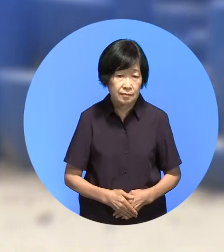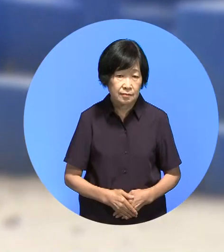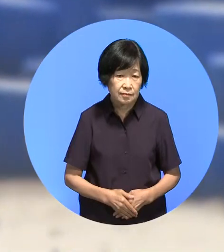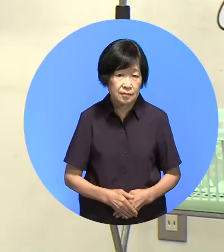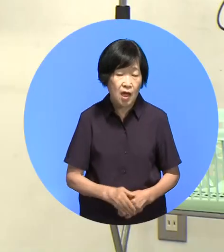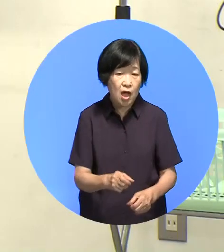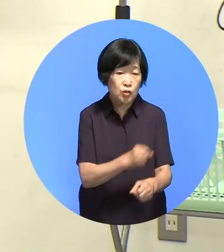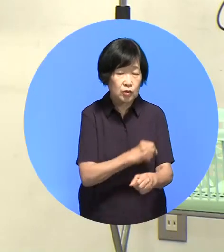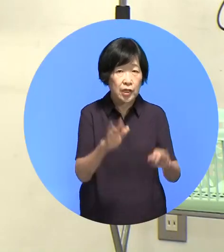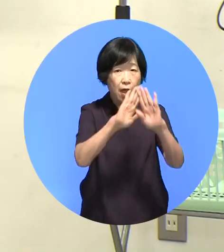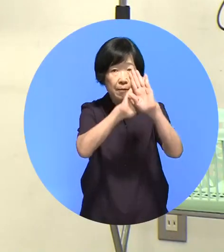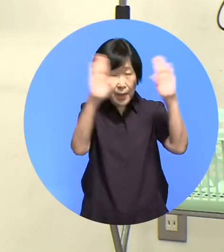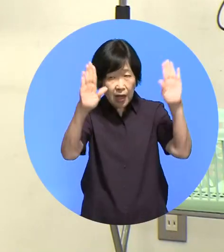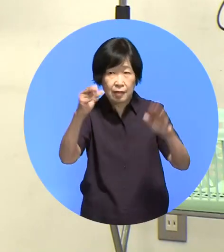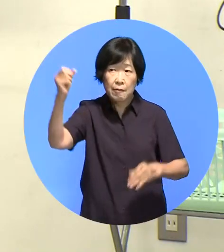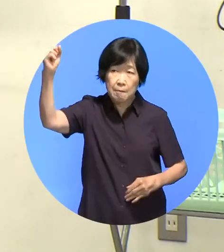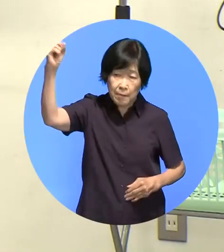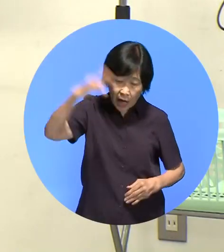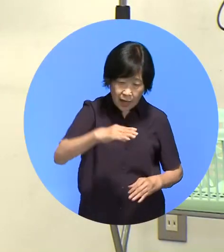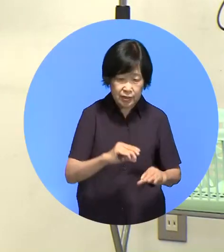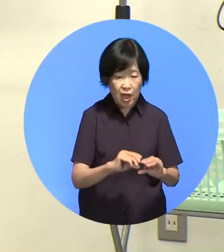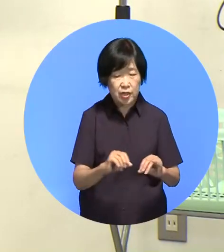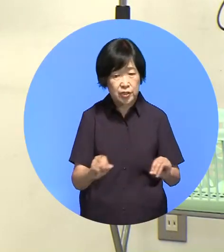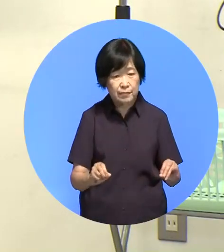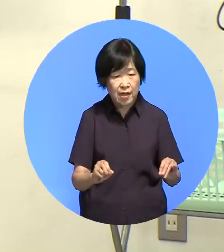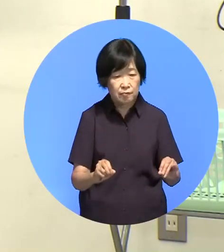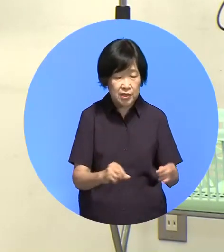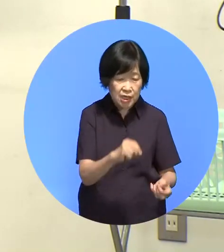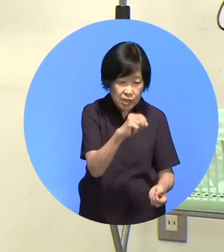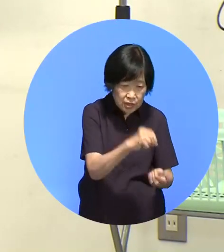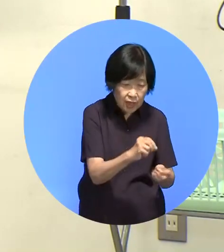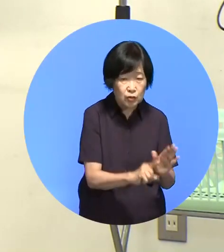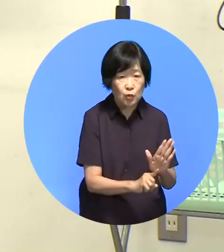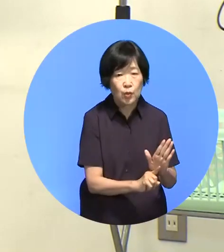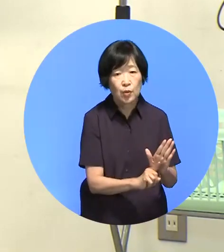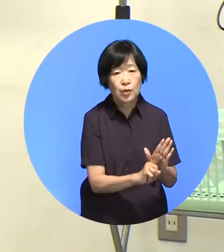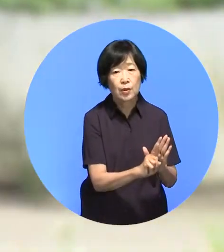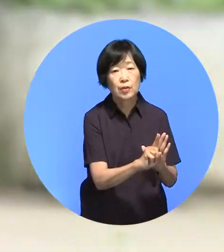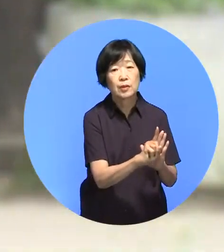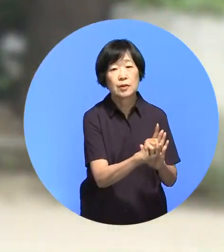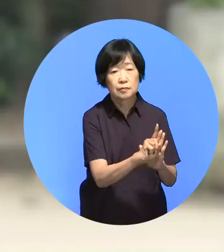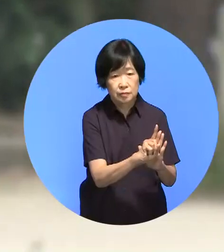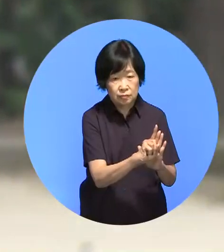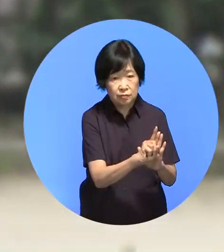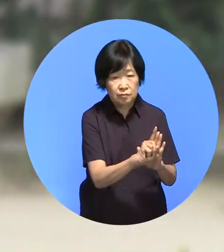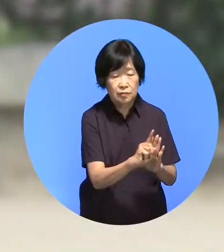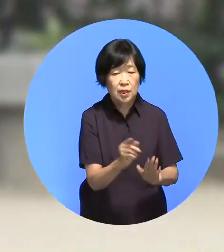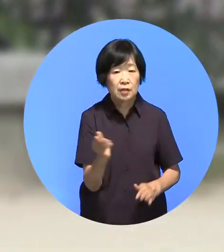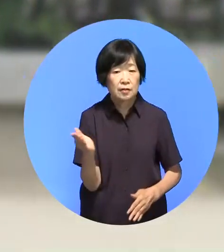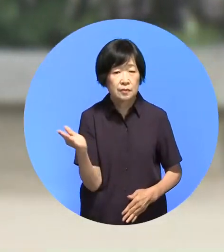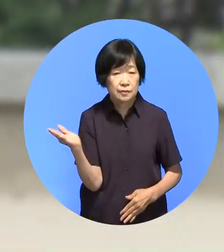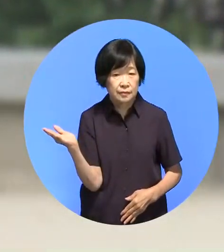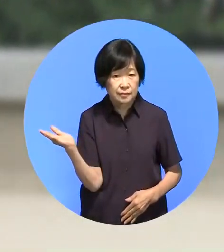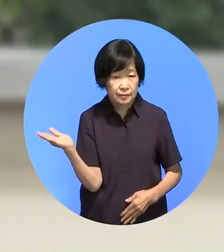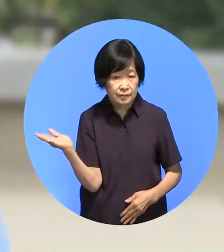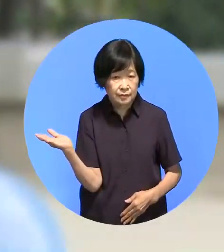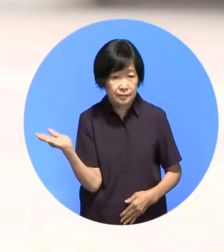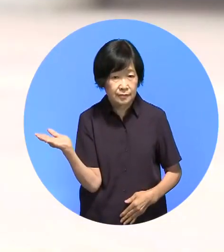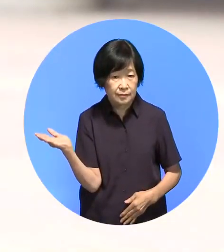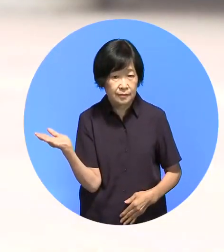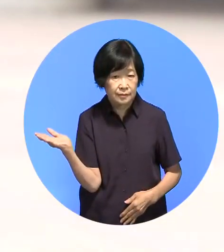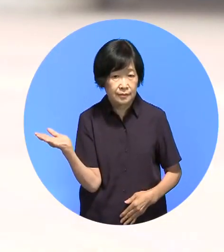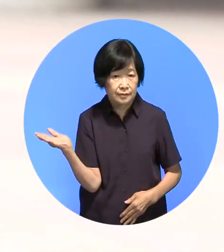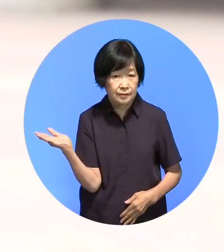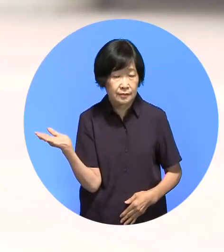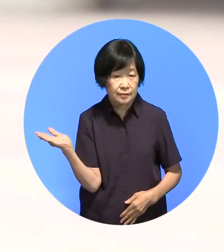晴れた日では地面に近いほど体温度が高くなりますので、小さい幼児の方やベビーカー